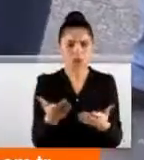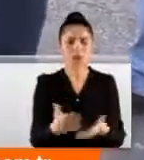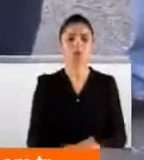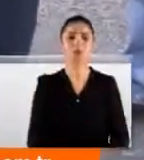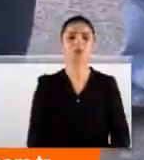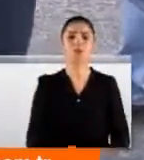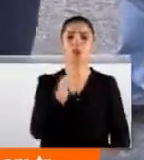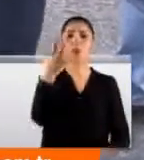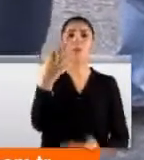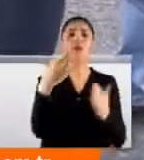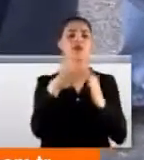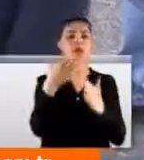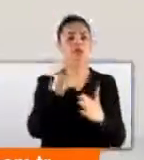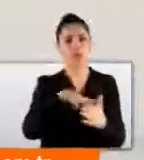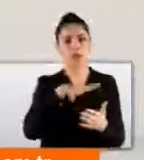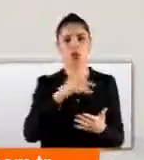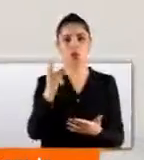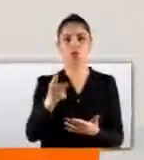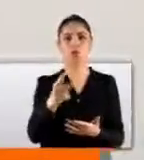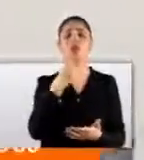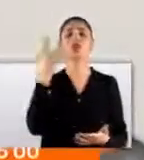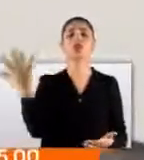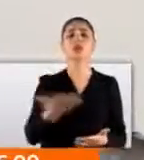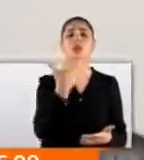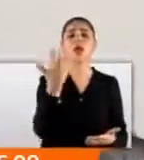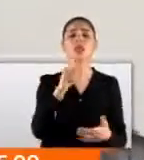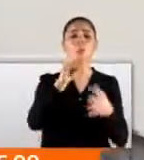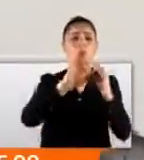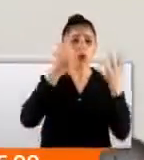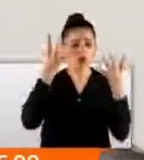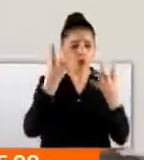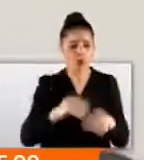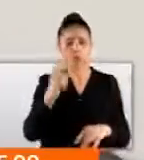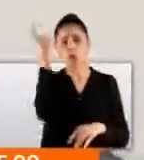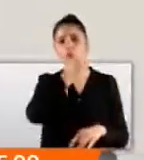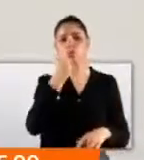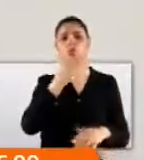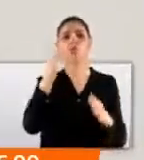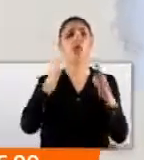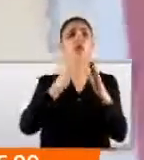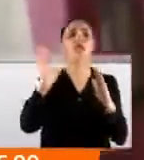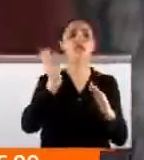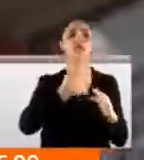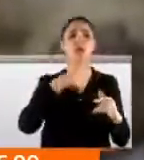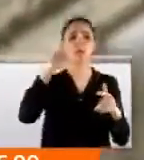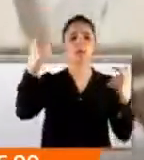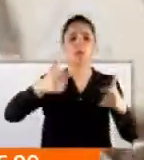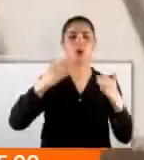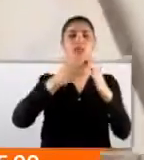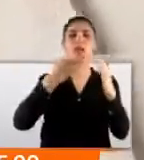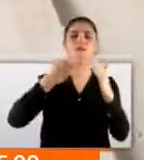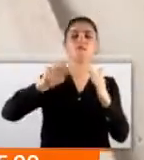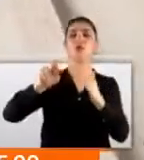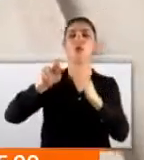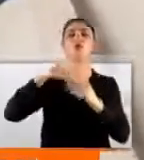daire istediniz. Oraya 5 daire vermez. Yıllarca bir çözüm bulunamayınca çoğu ev sahibi burada evini